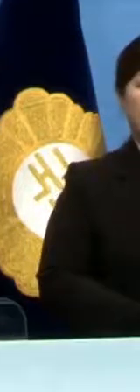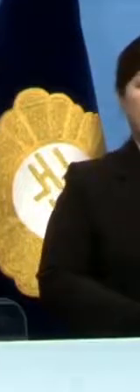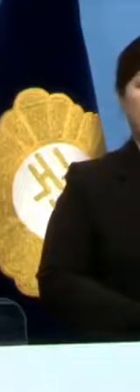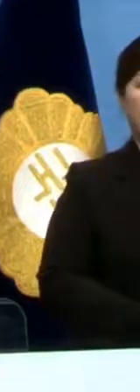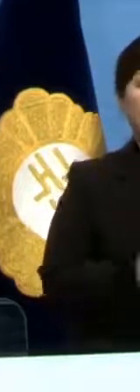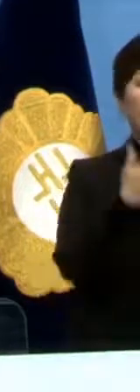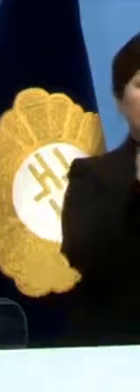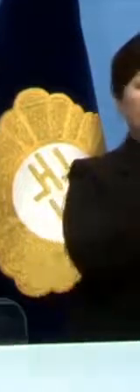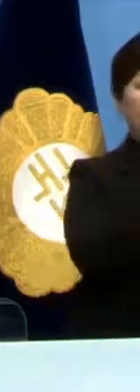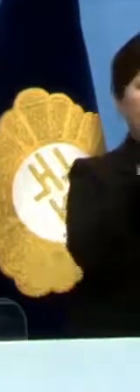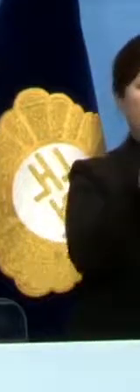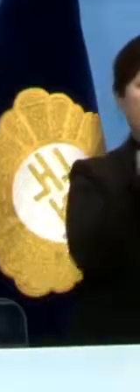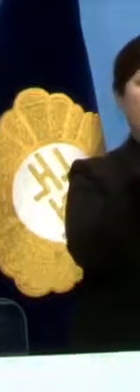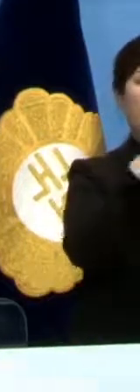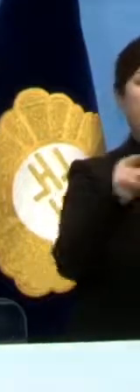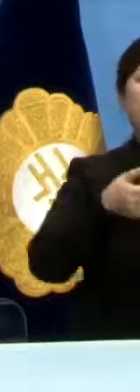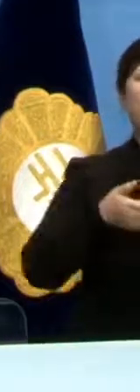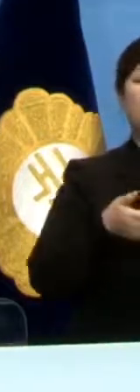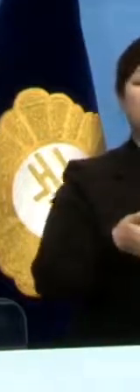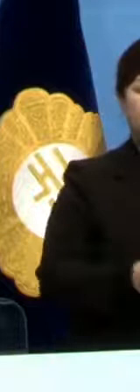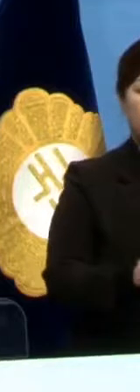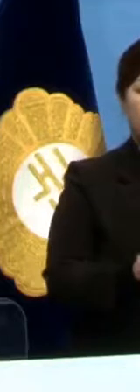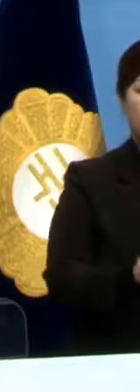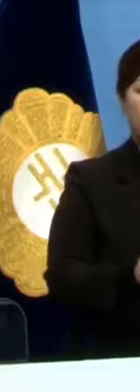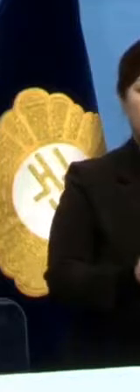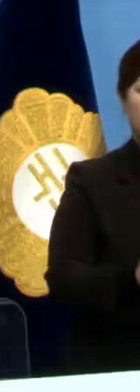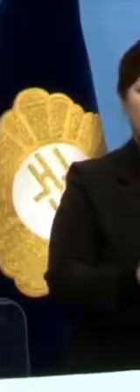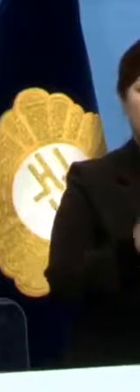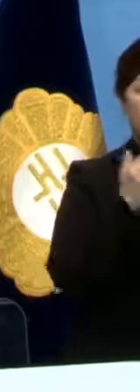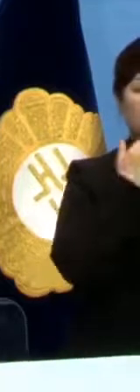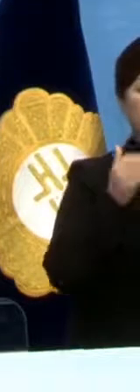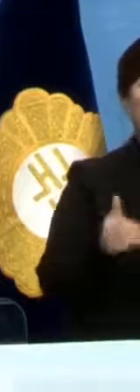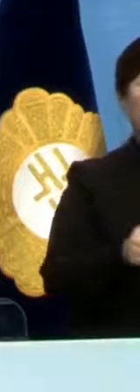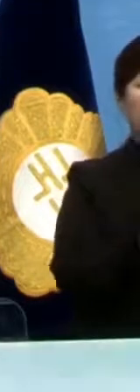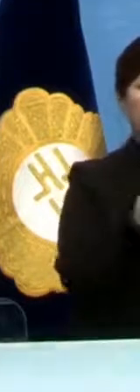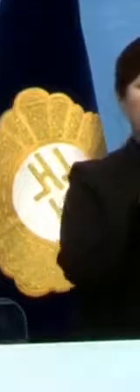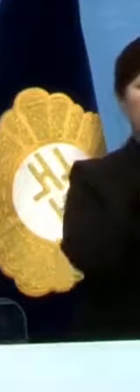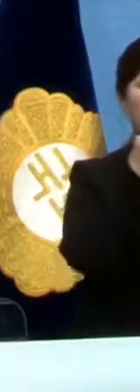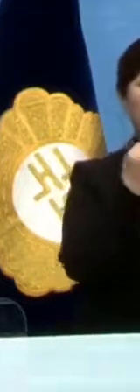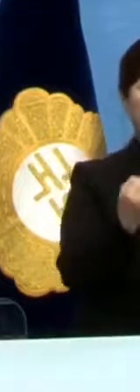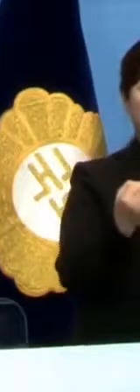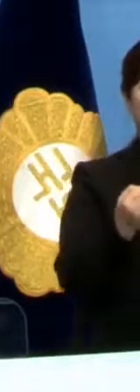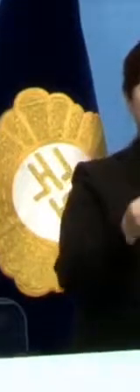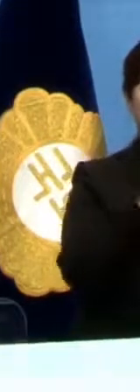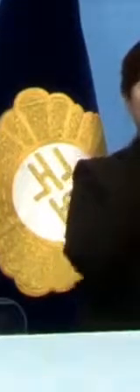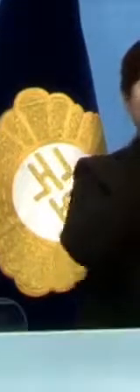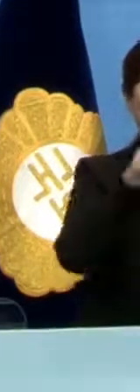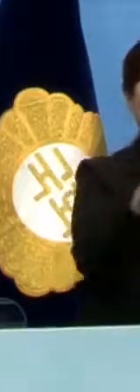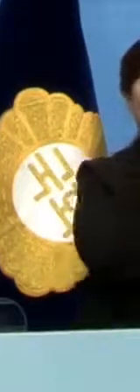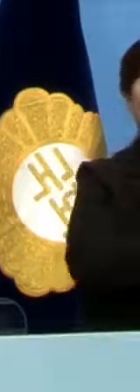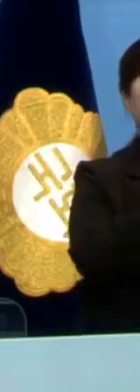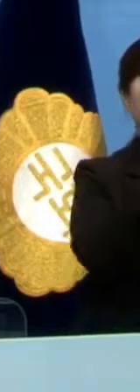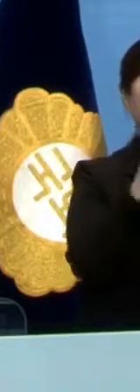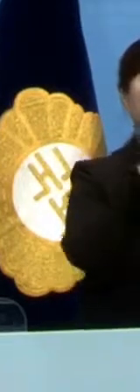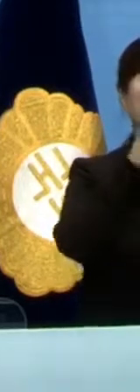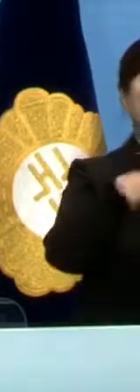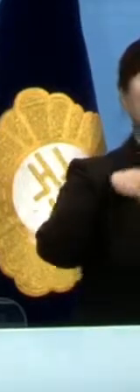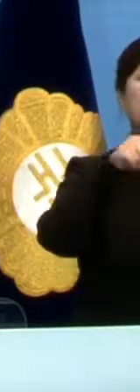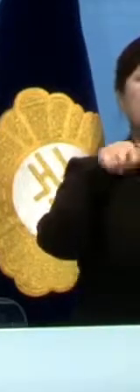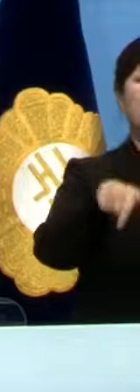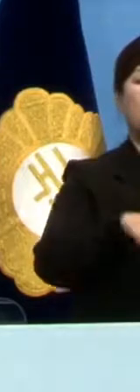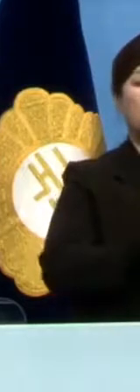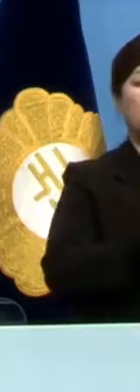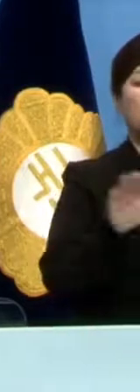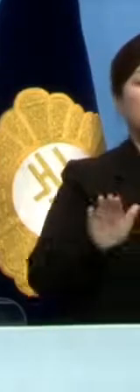네, 부산 동네 출신 경기도 오산 국회의원 안민석입니다.